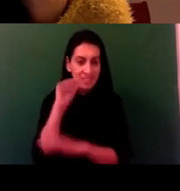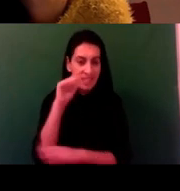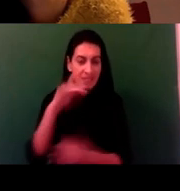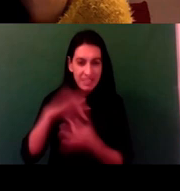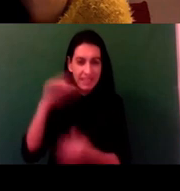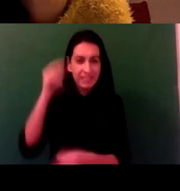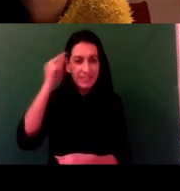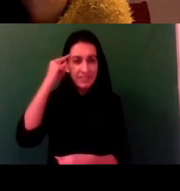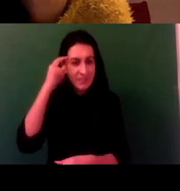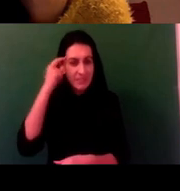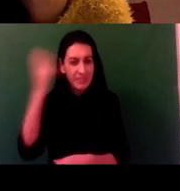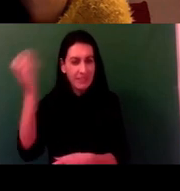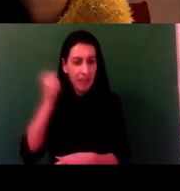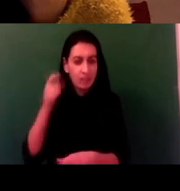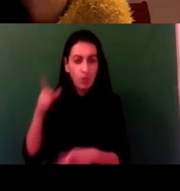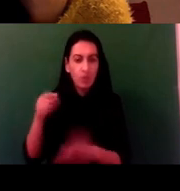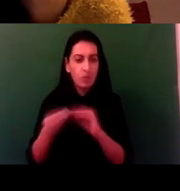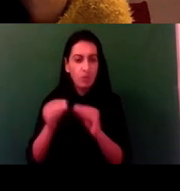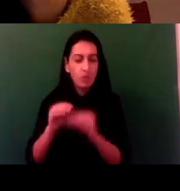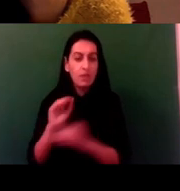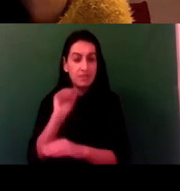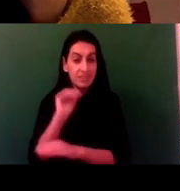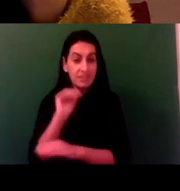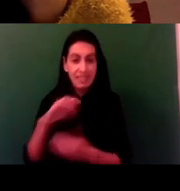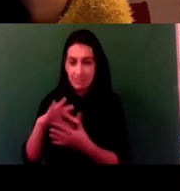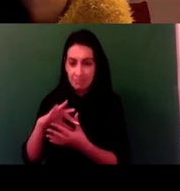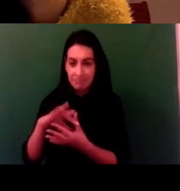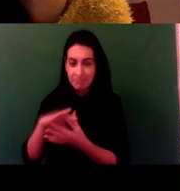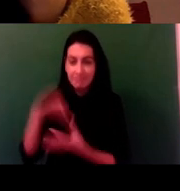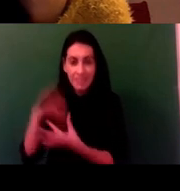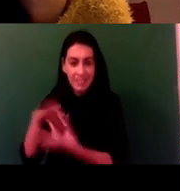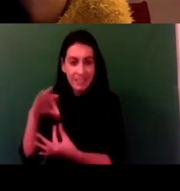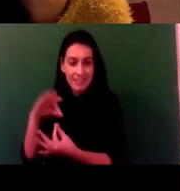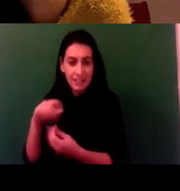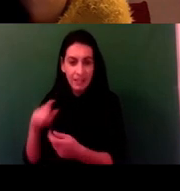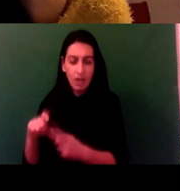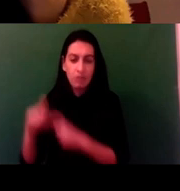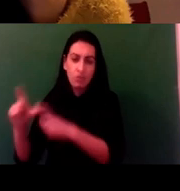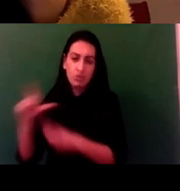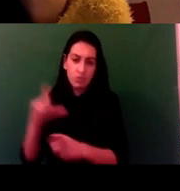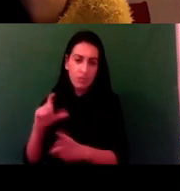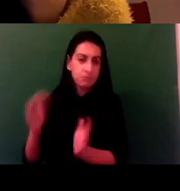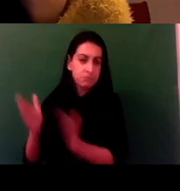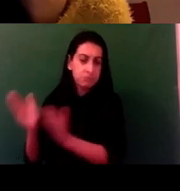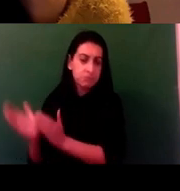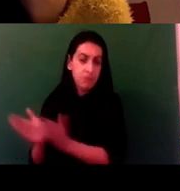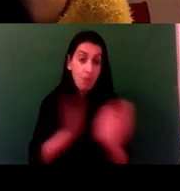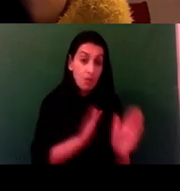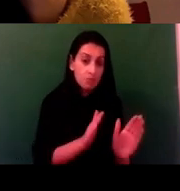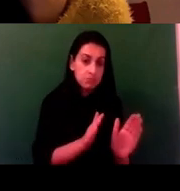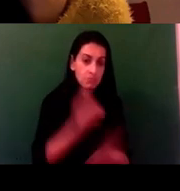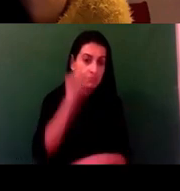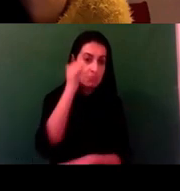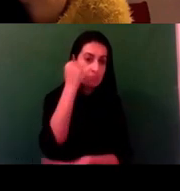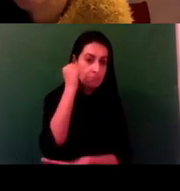ilgili sorumlu olan insanlar, derdi olanlar falan. Bir sürü olumlu sonuçlar olabilir. Ama Taksim'le böyle bir süreç yürütecek olsak kim ki orayı kullananlar? Ben